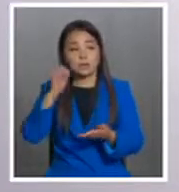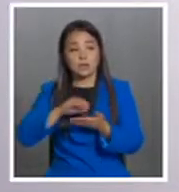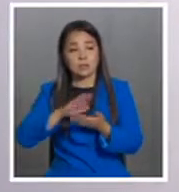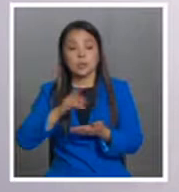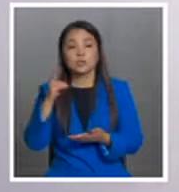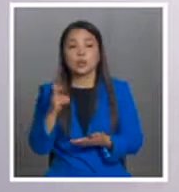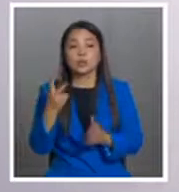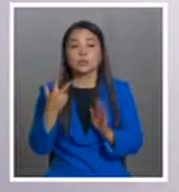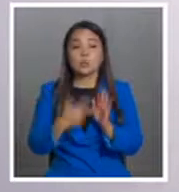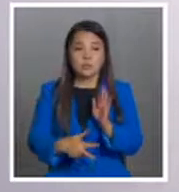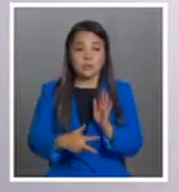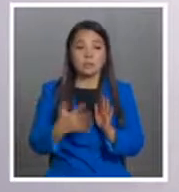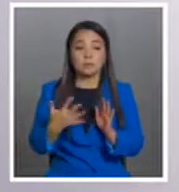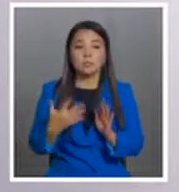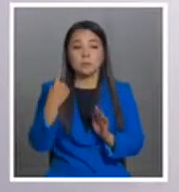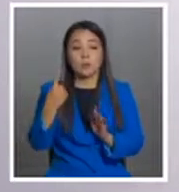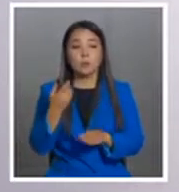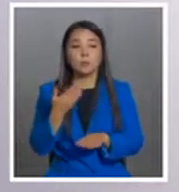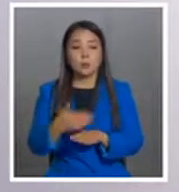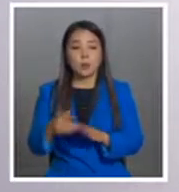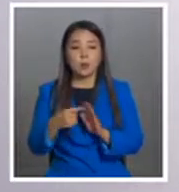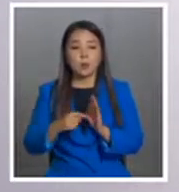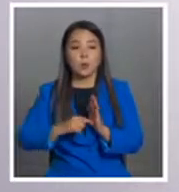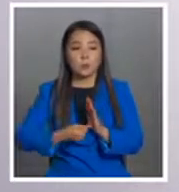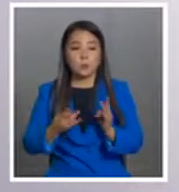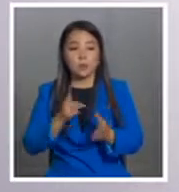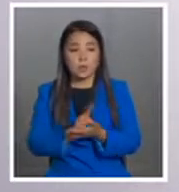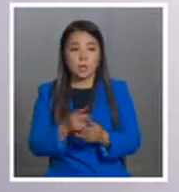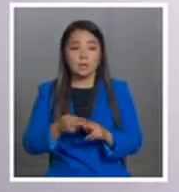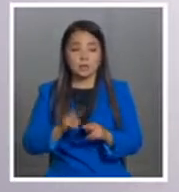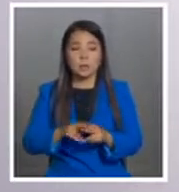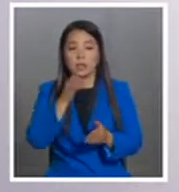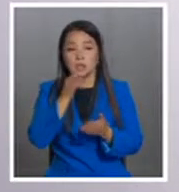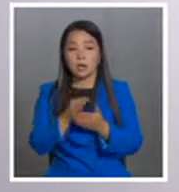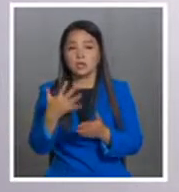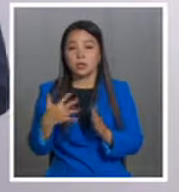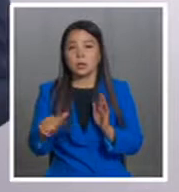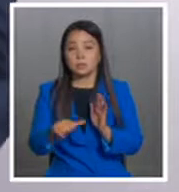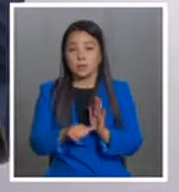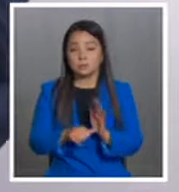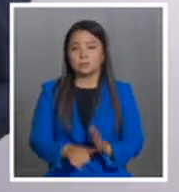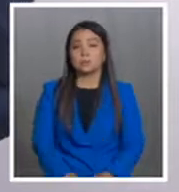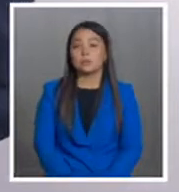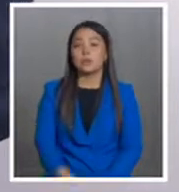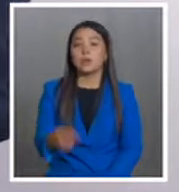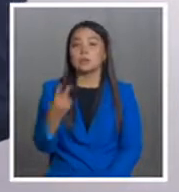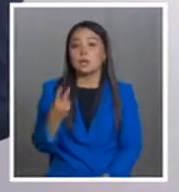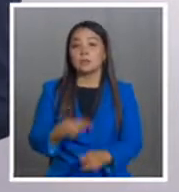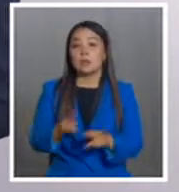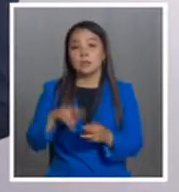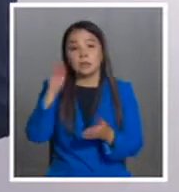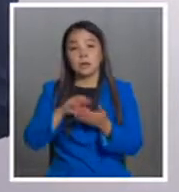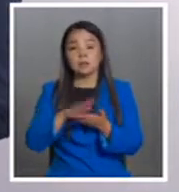280-ді 5-тен 1 бөлікке көбейтеміз. Сонда оның мәні тең болады екен 56-ға. Ал екінші мәнді табу